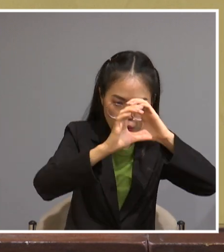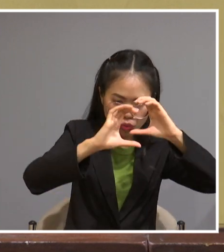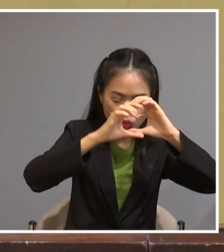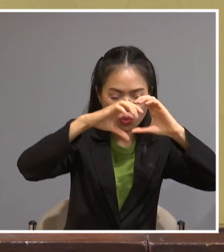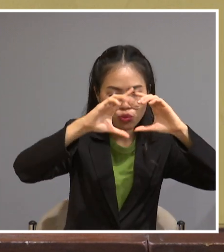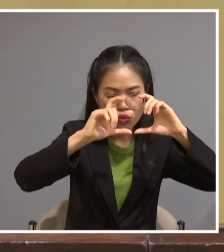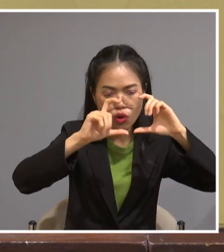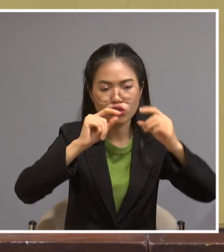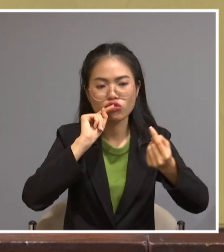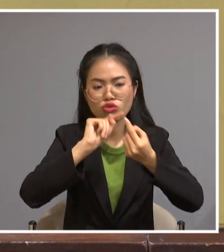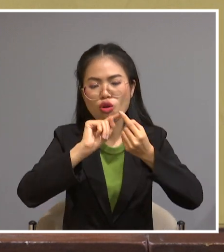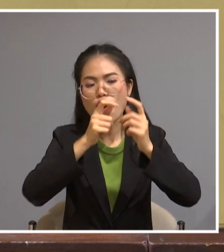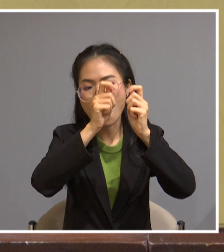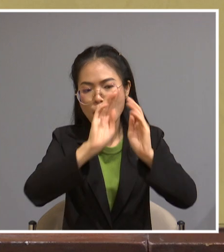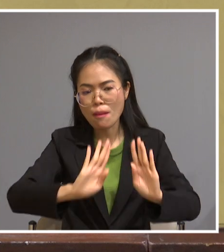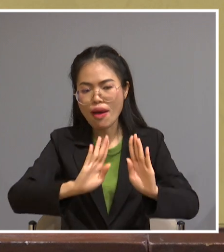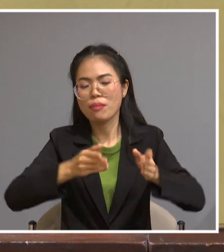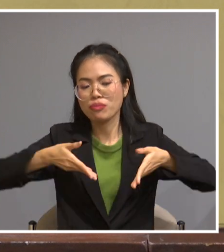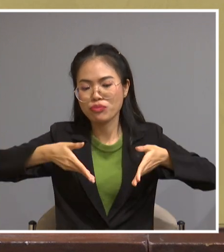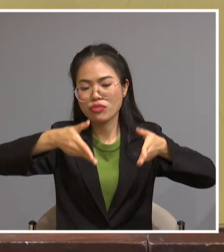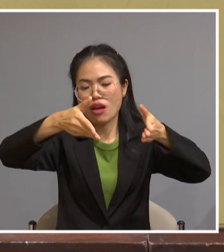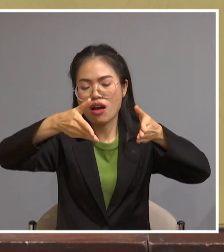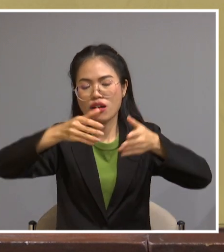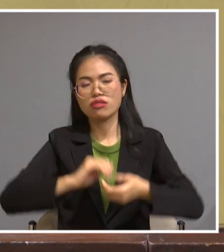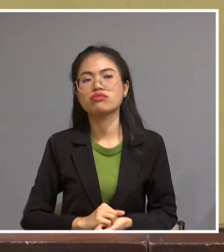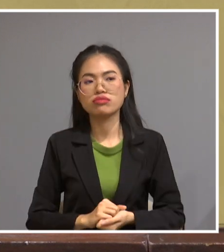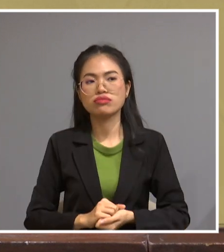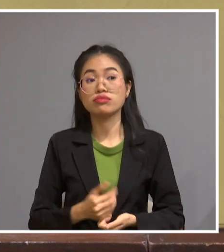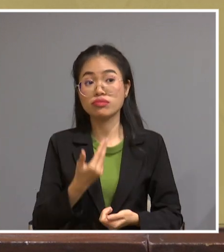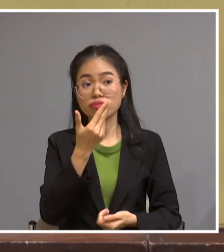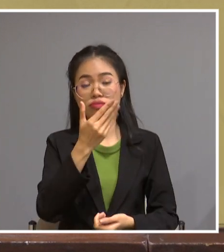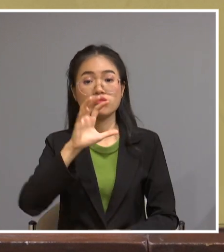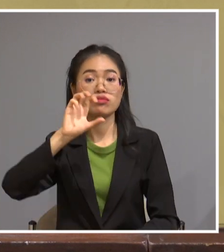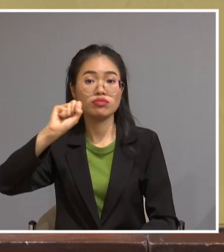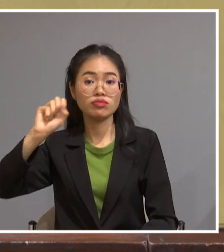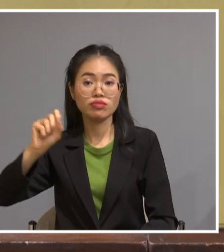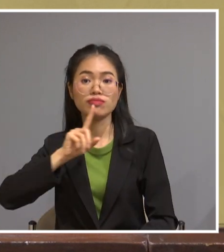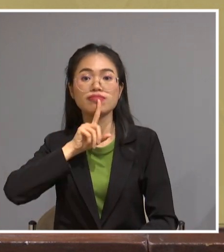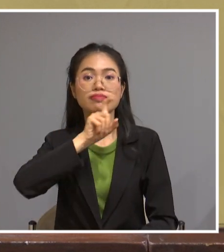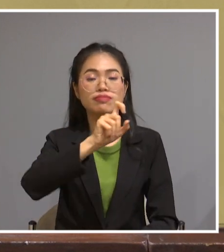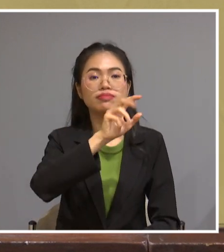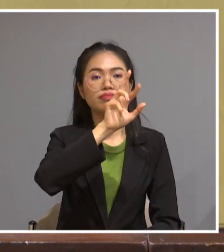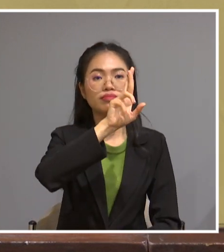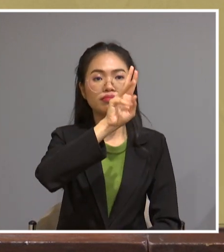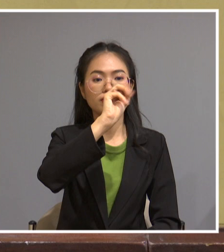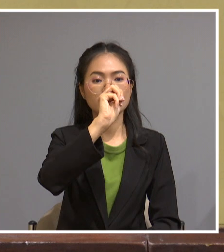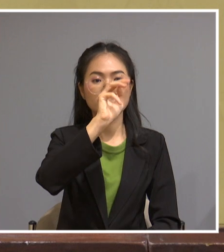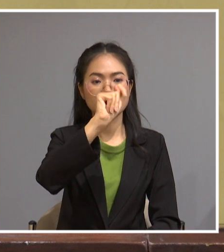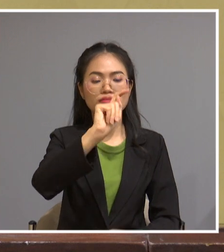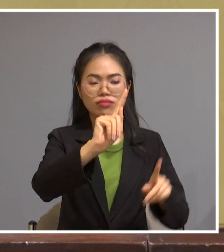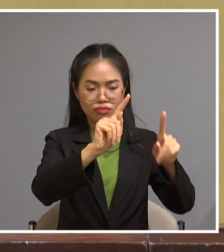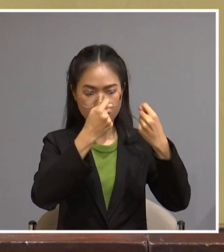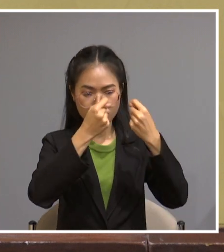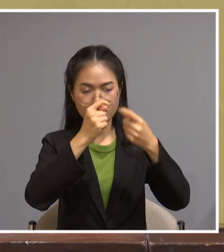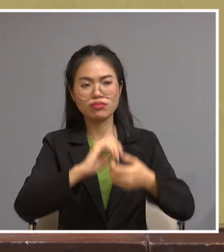บเชิญท่าน บรังสรรมนีรัติถามนะครับแล้วก็เชิญท่ำสชวนปการกระสวงควนาคมเตรีตอบครับ เชิญ